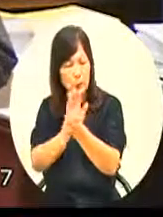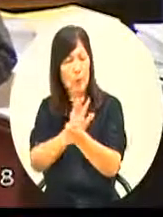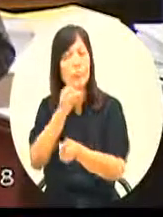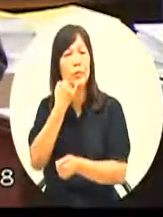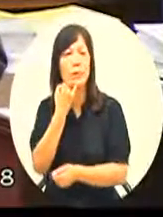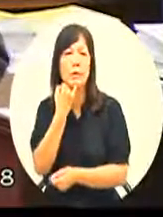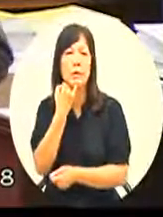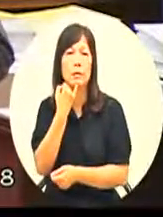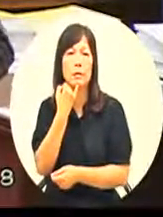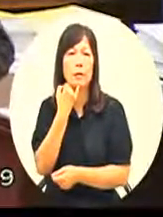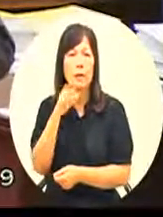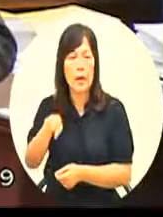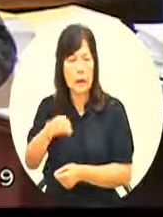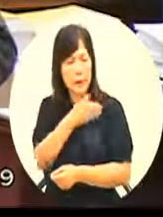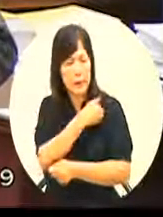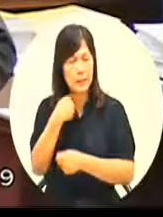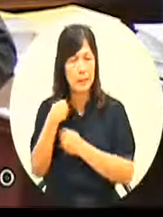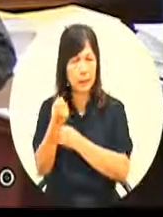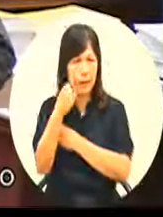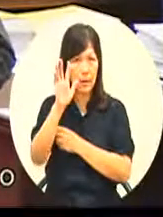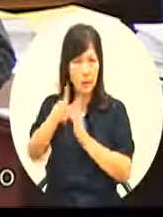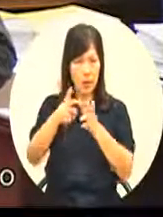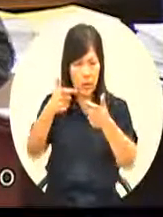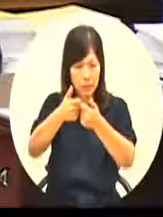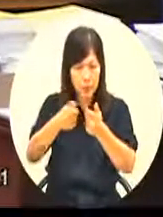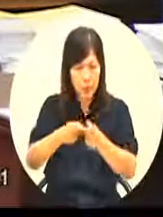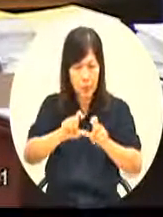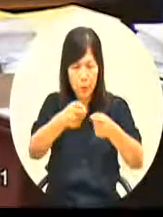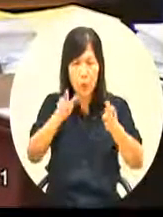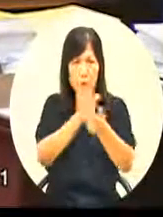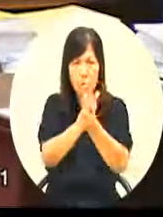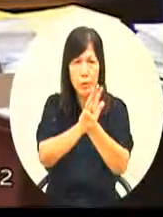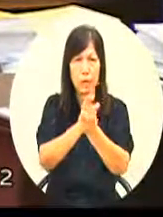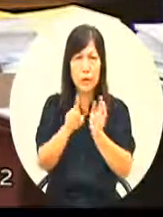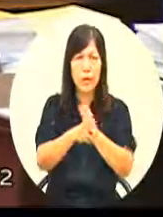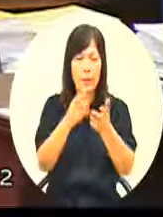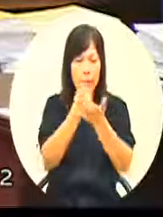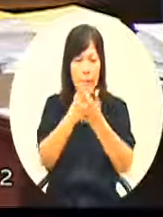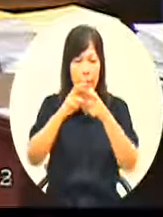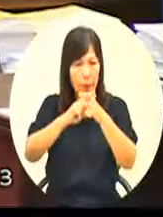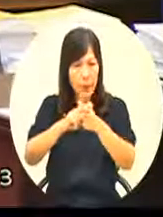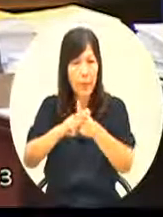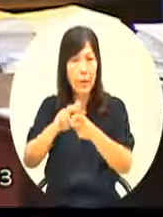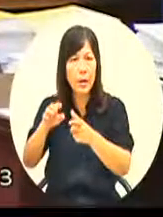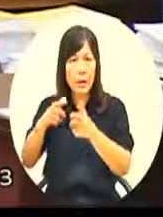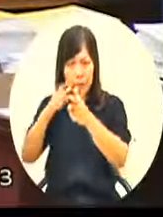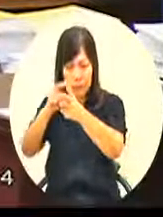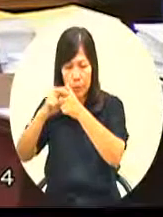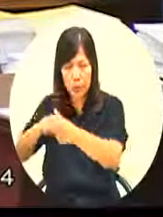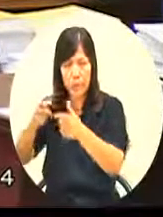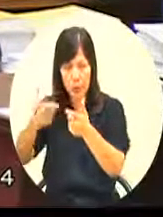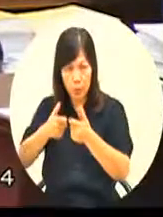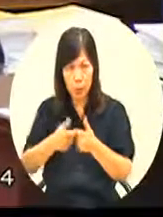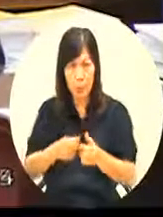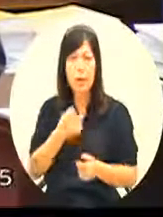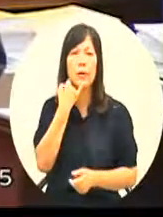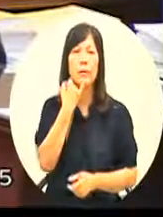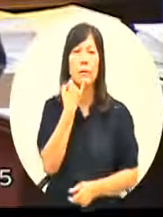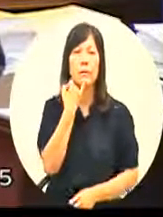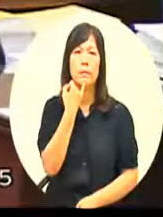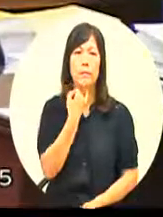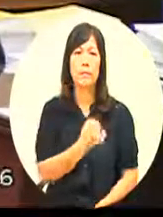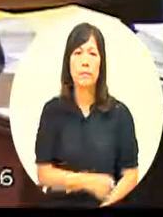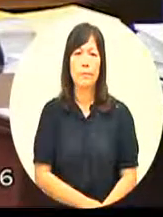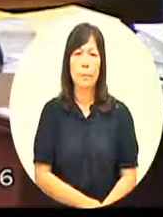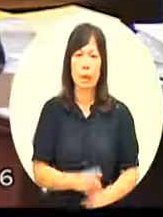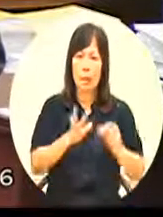来，让有能力的可以适合不同的服务的，让去媒介到更适合的一个地方去。那